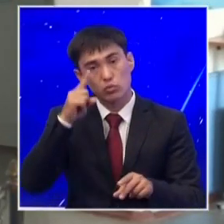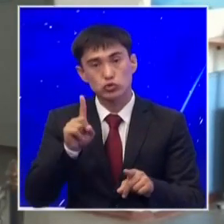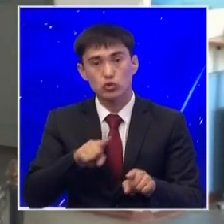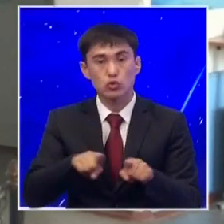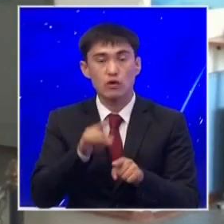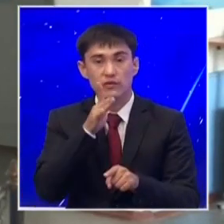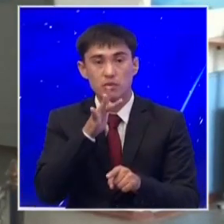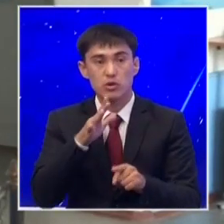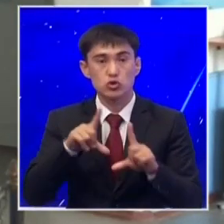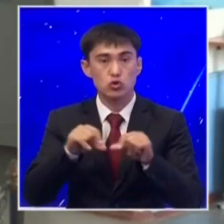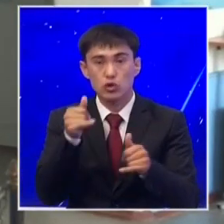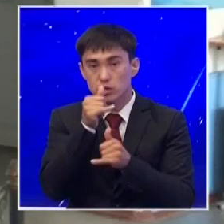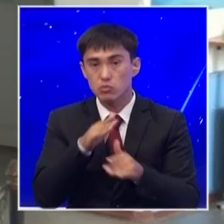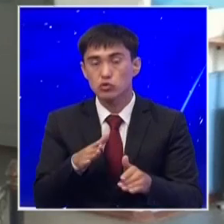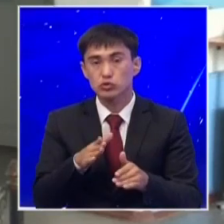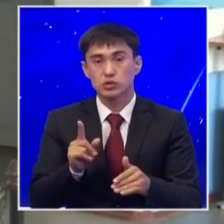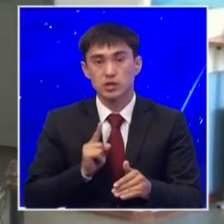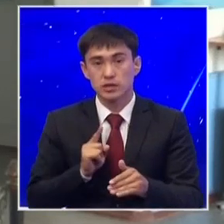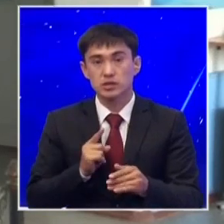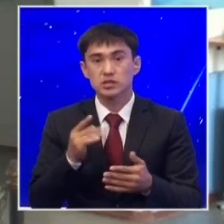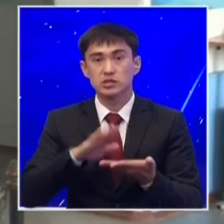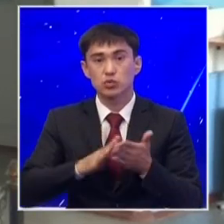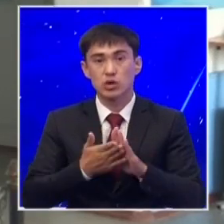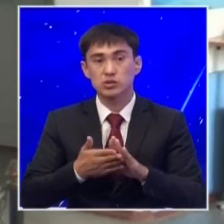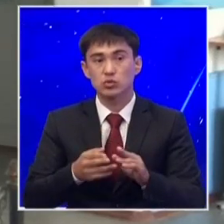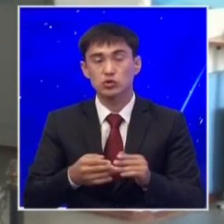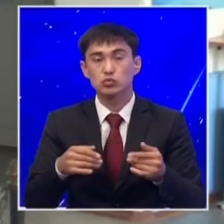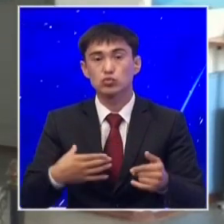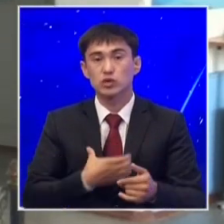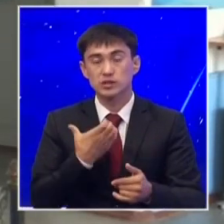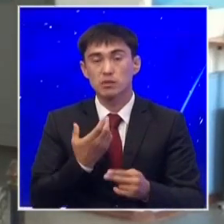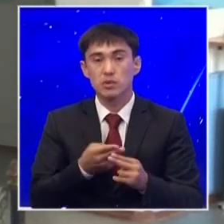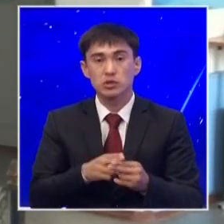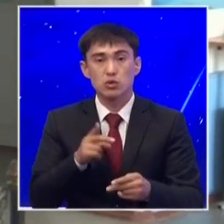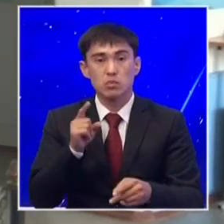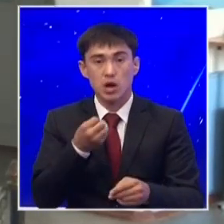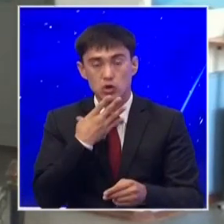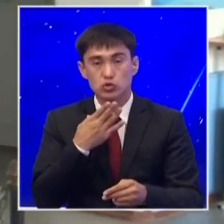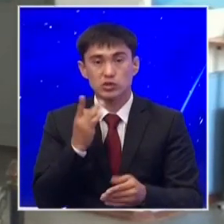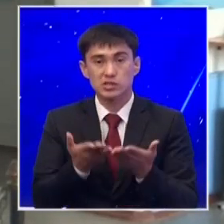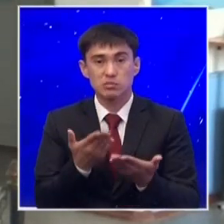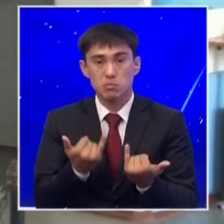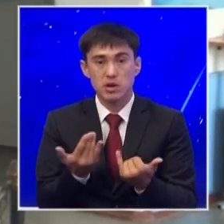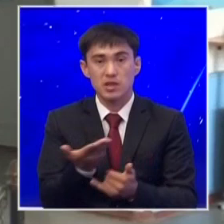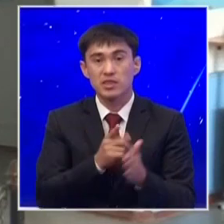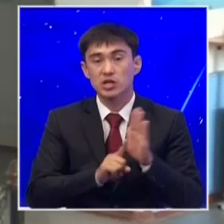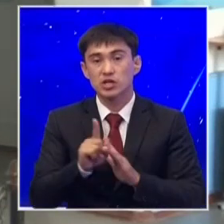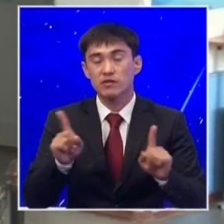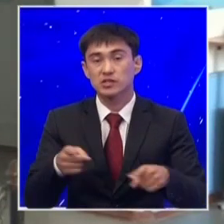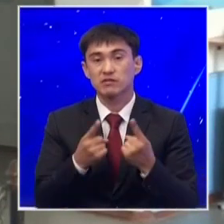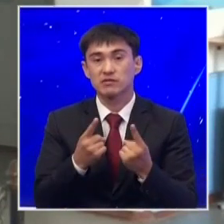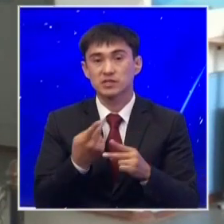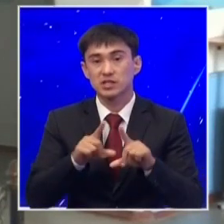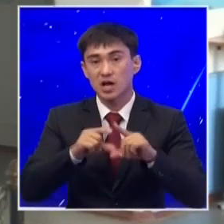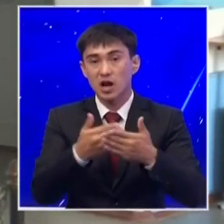столько времени школа просто не выстоит. Дело в том, что ситуация очень плачевная. Так что было бы хорошо, если бы мы начали восстановление